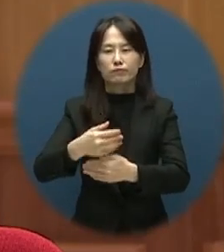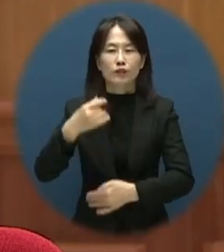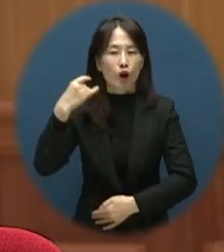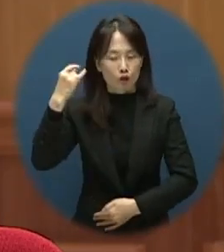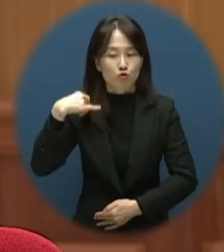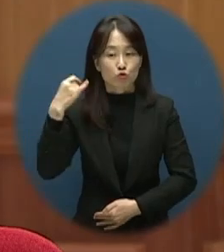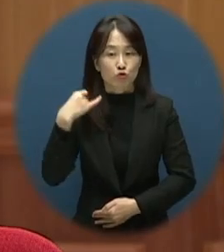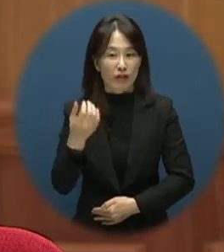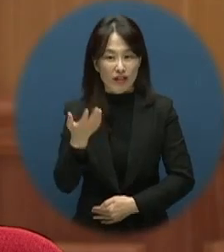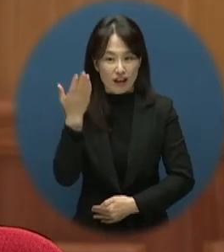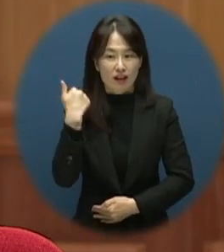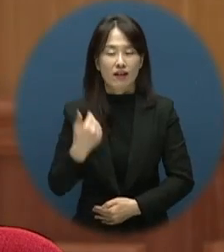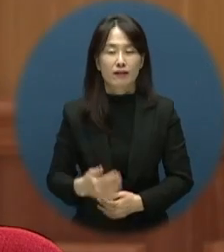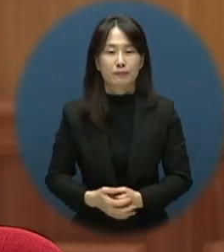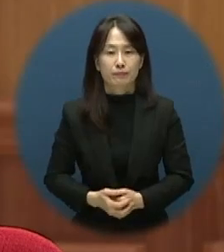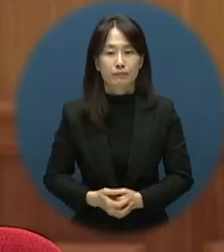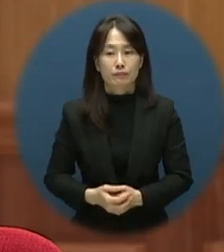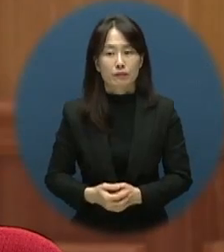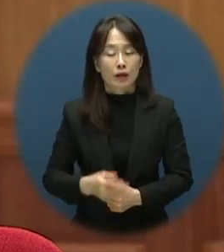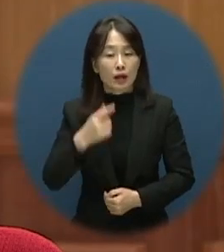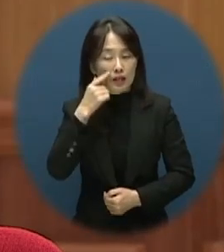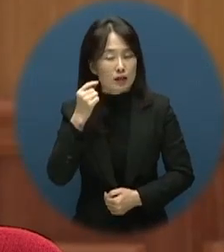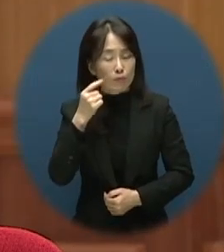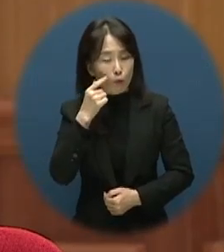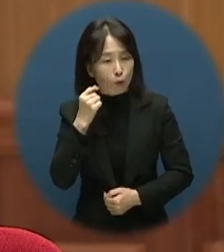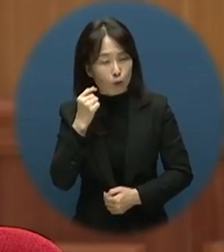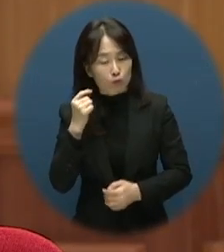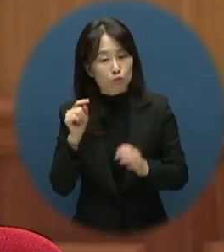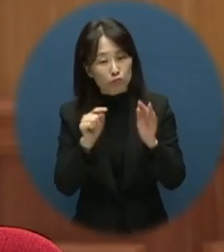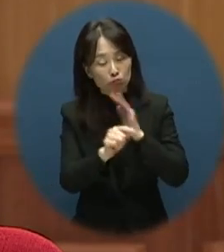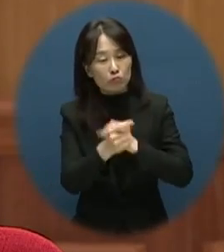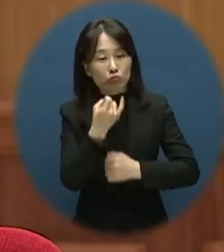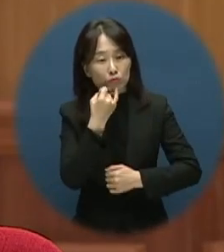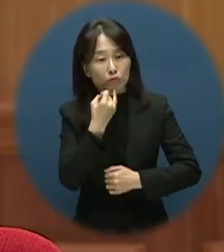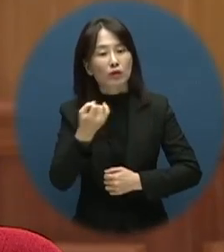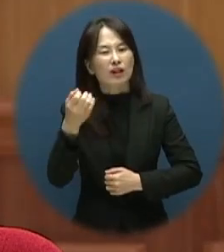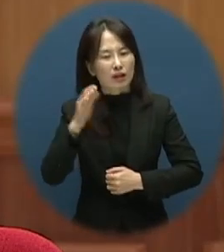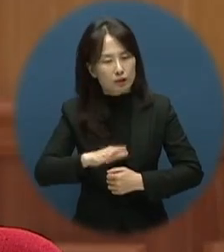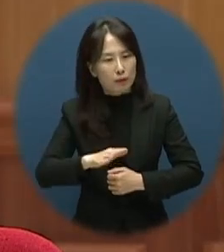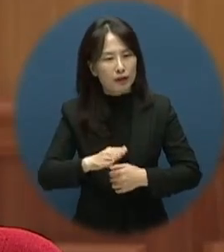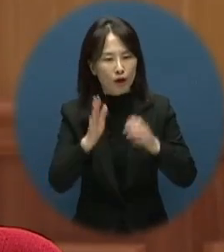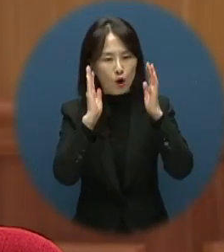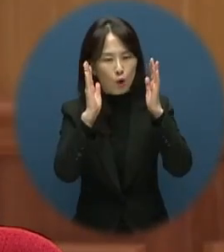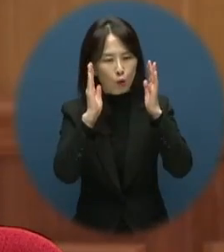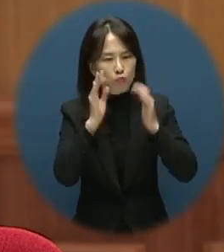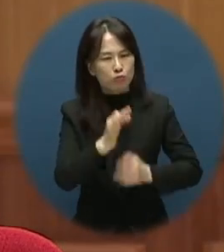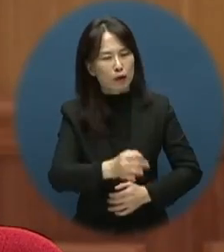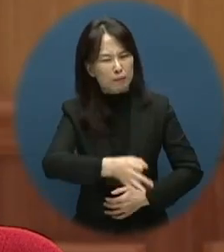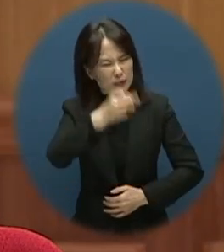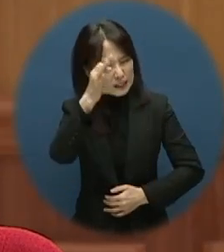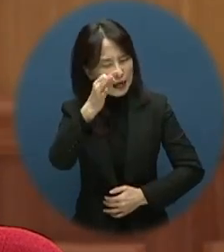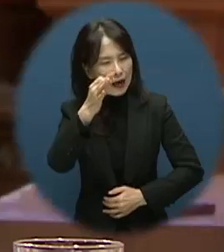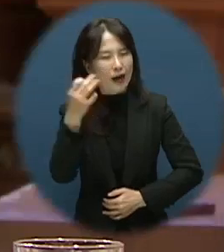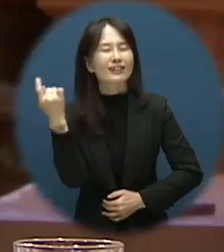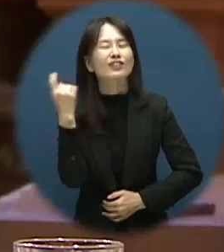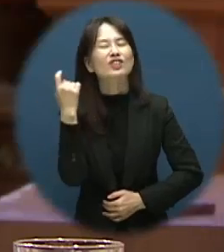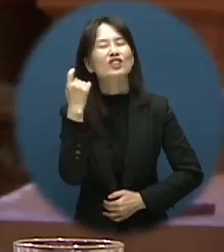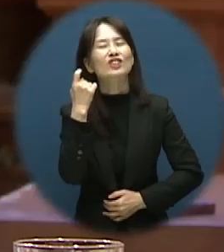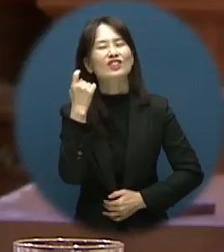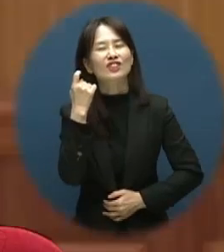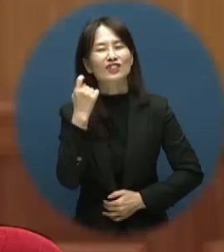그때까지. 근데 일본은 많이 알려졌지만 그렇죠. 굉장히 또 비싸다는 소문까지 들리더라고.